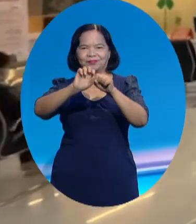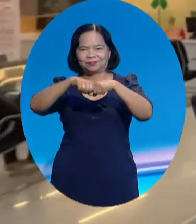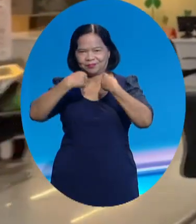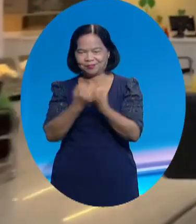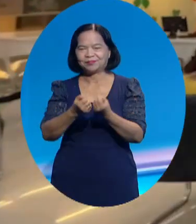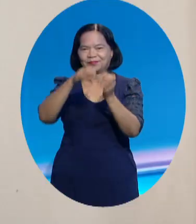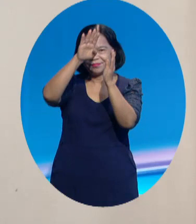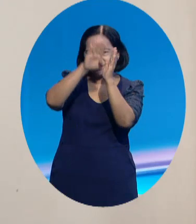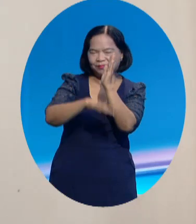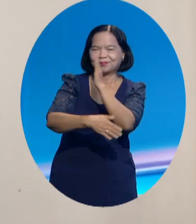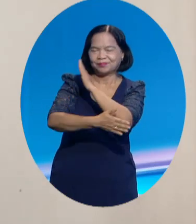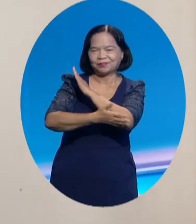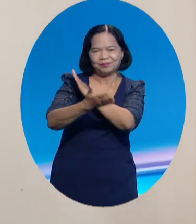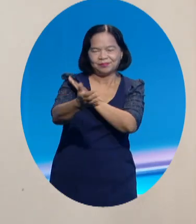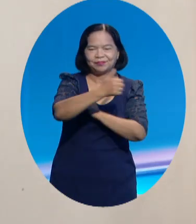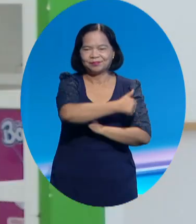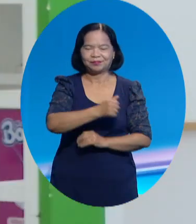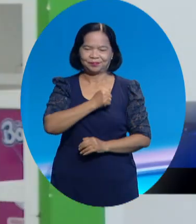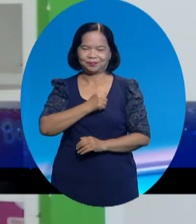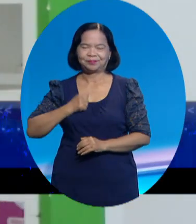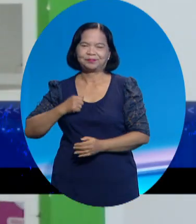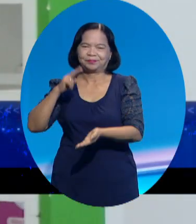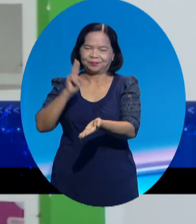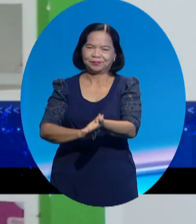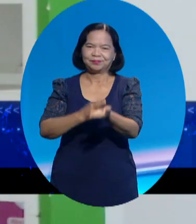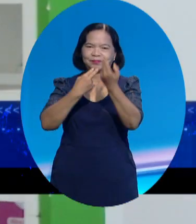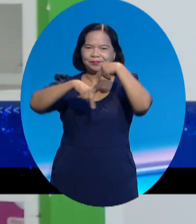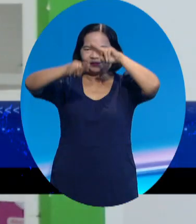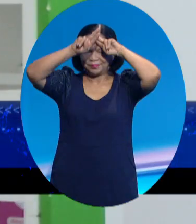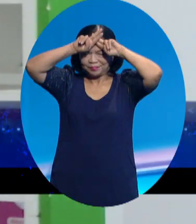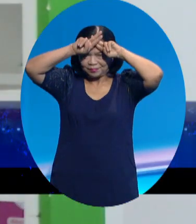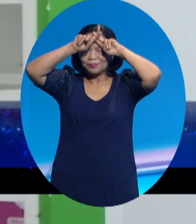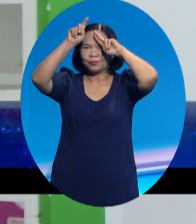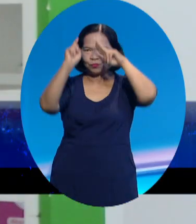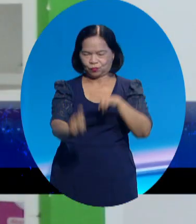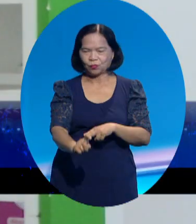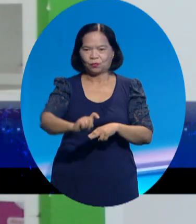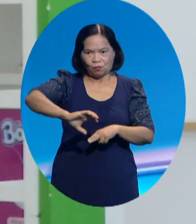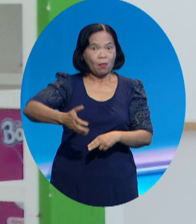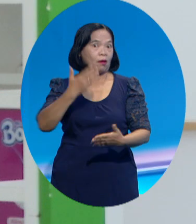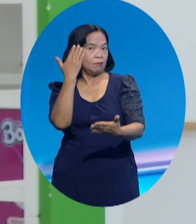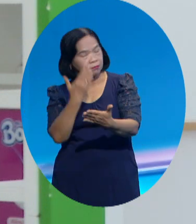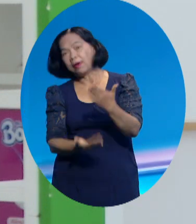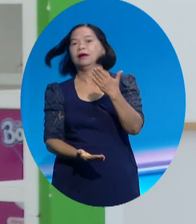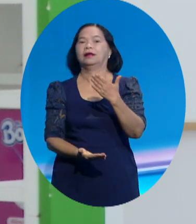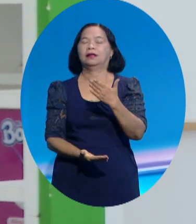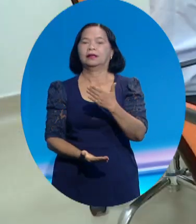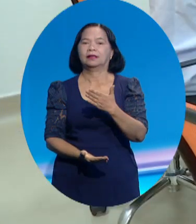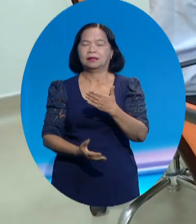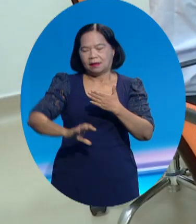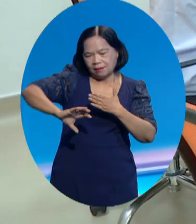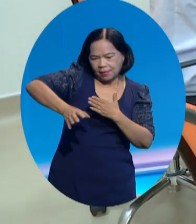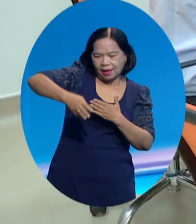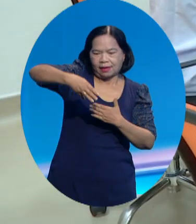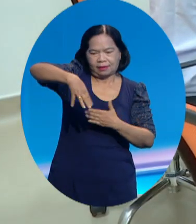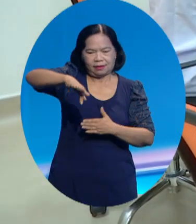chương trình để hỗ trợ cho người dân khám chữa bệnh. Thì đây, bệnh viện đã đầu tư các trang thiết bị rất hiện đại, ví dụ như máy MRI hiện